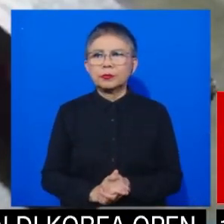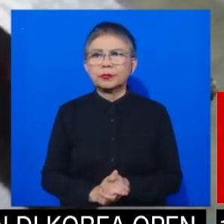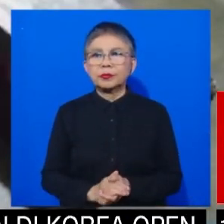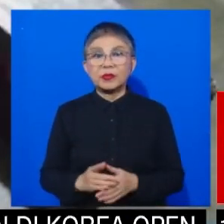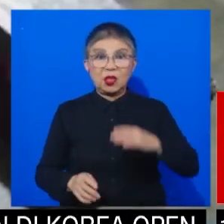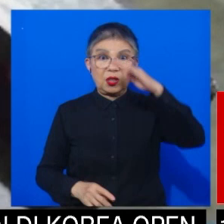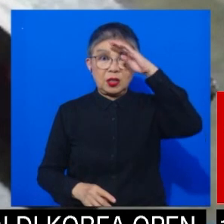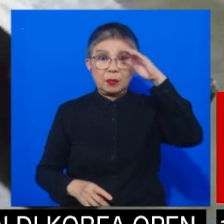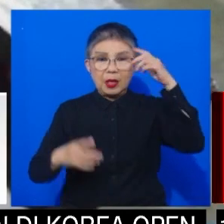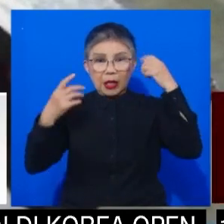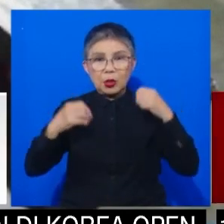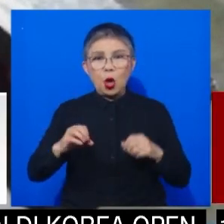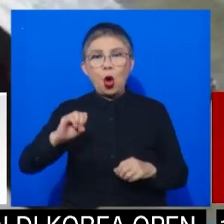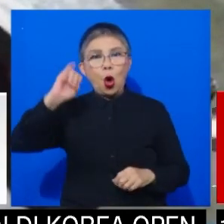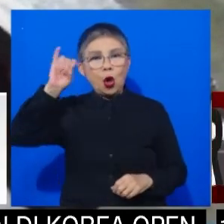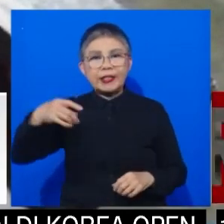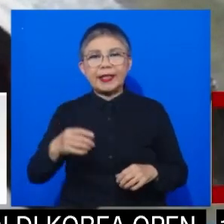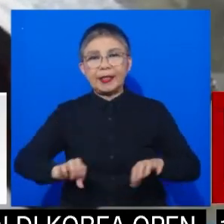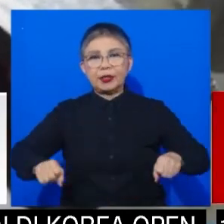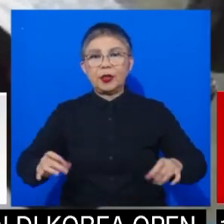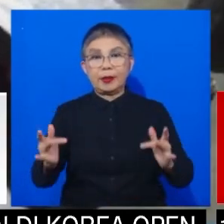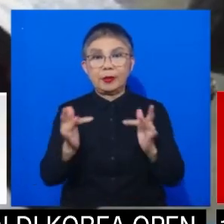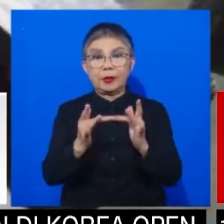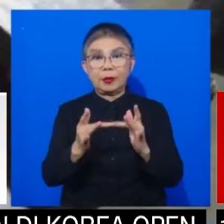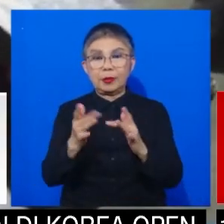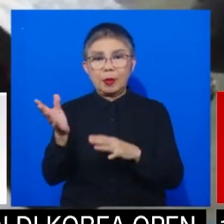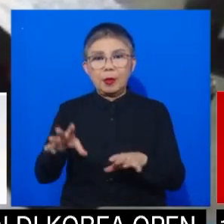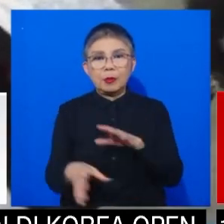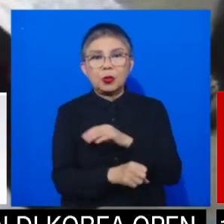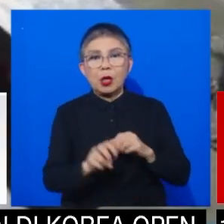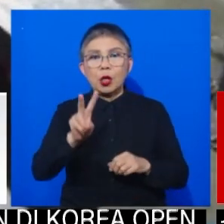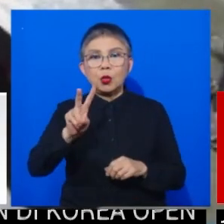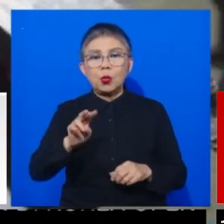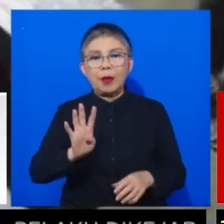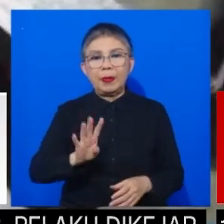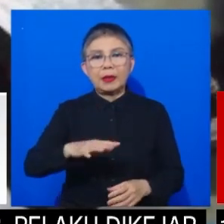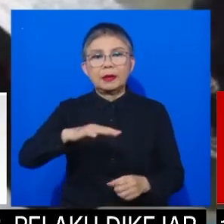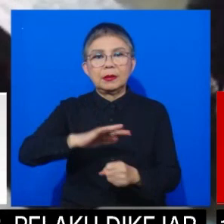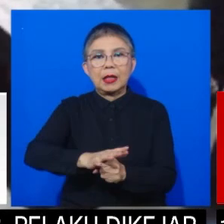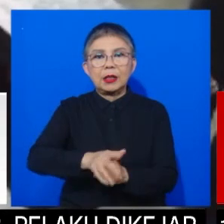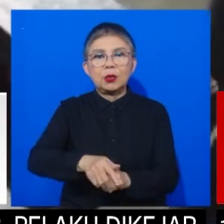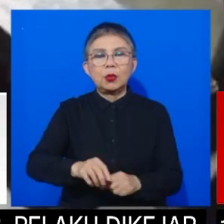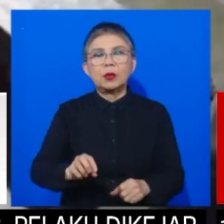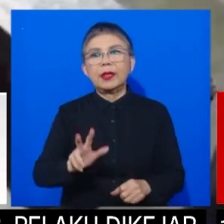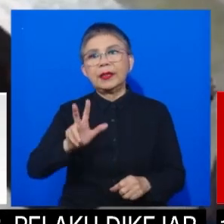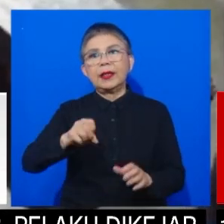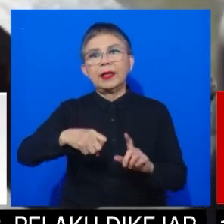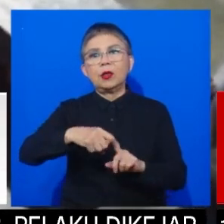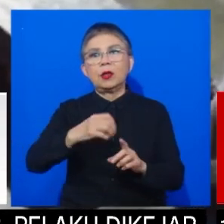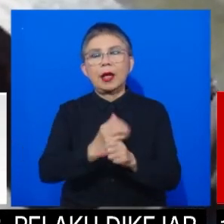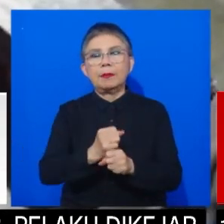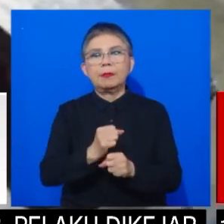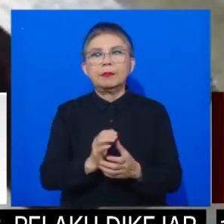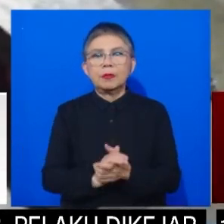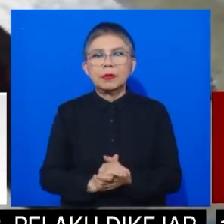Seorang pria memakai atribut ojek online terekam kamera pengawas mencuri 4 buah tabung LPG 3 kg di sebuah warung masakan Padang di kawasan